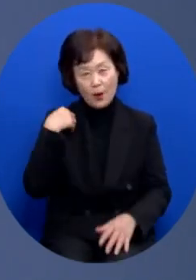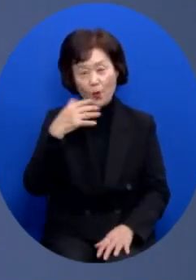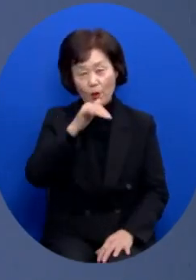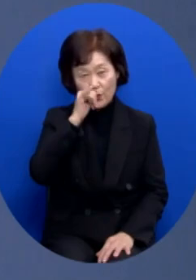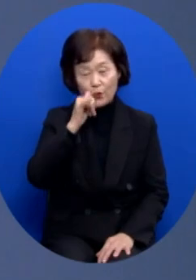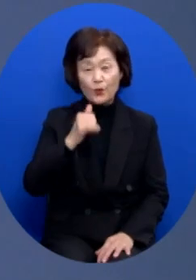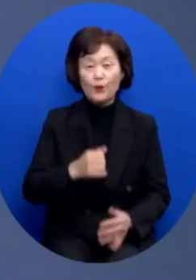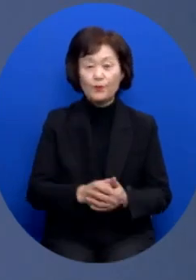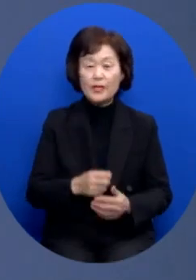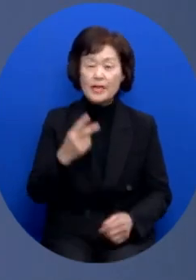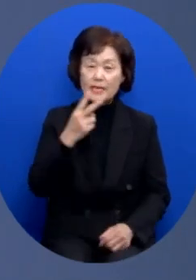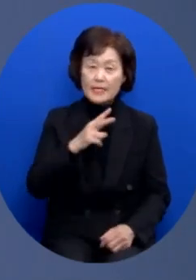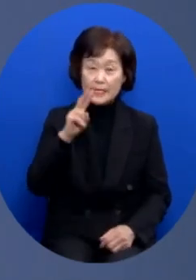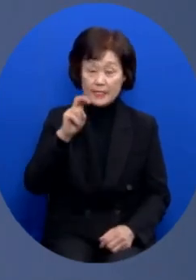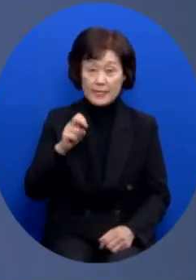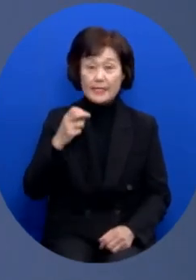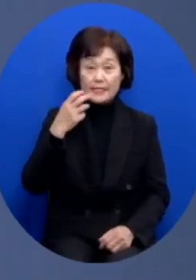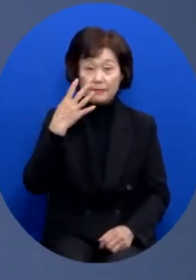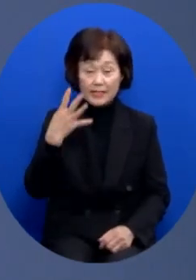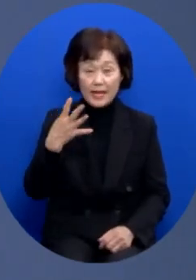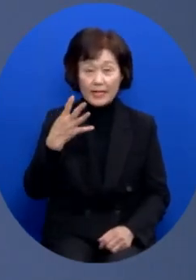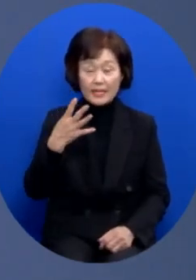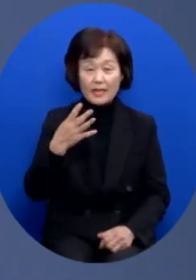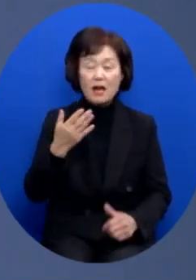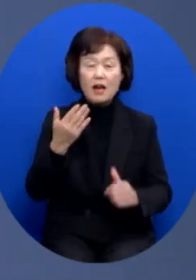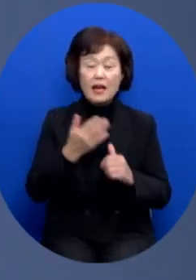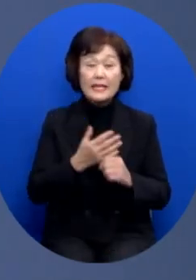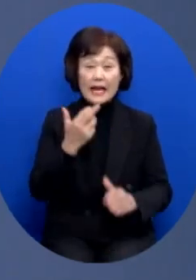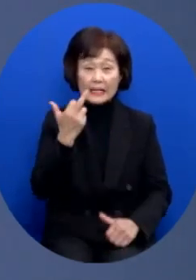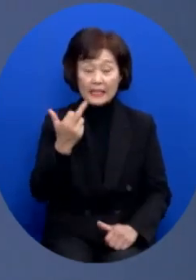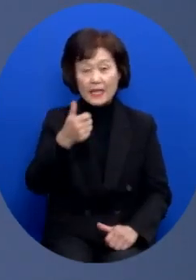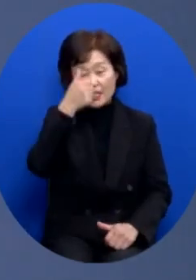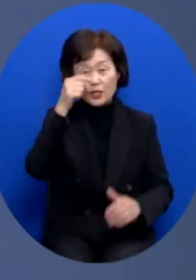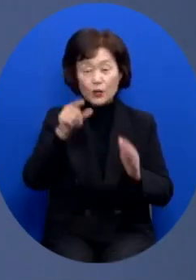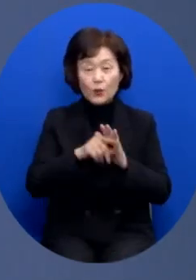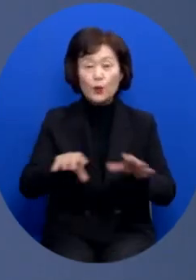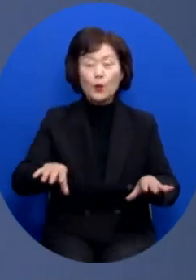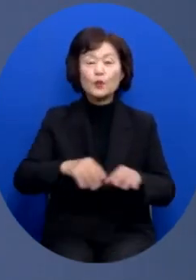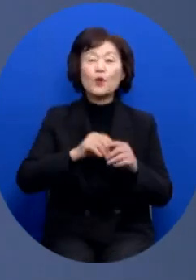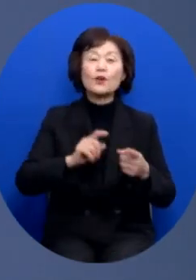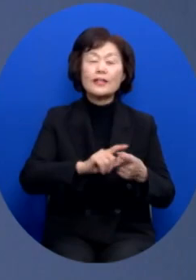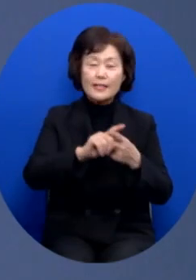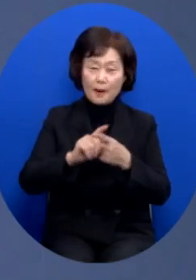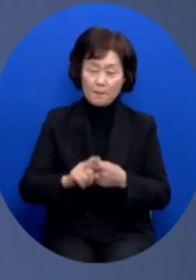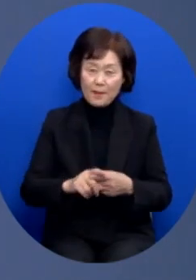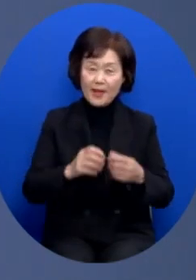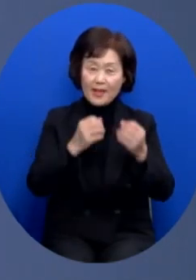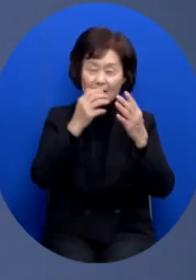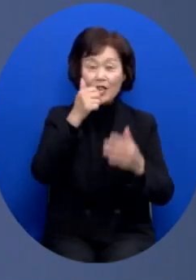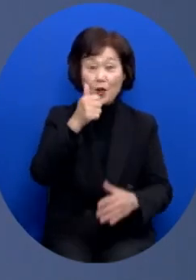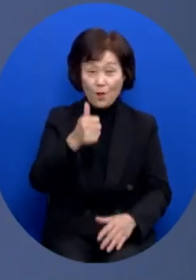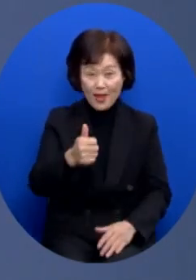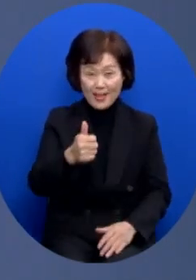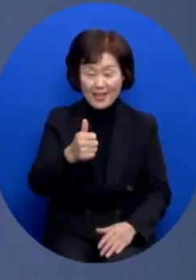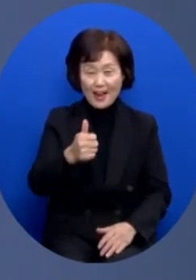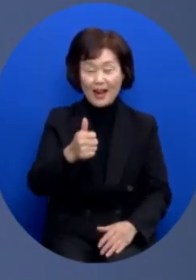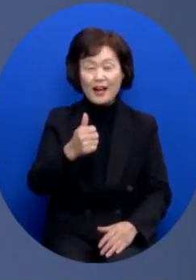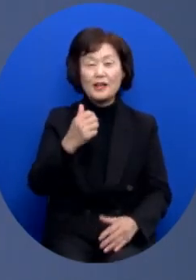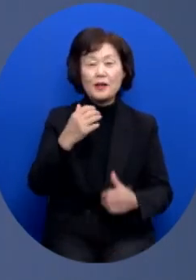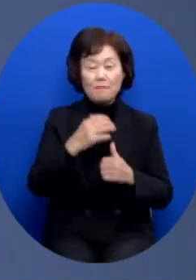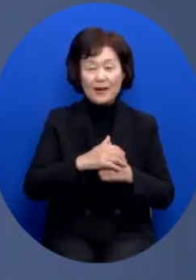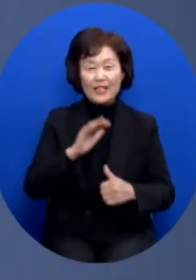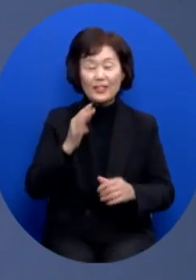바와 같이 2024년 양산시 기독교 총연합회 신임 회장으로 섬기게 된